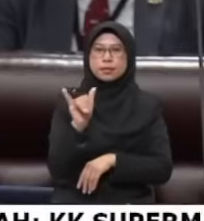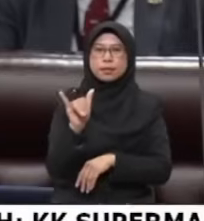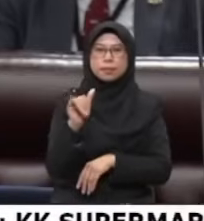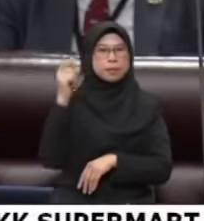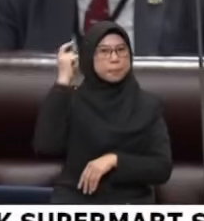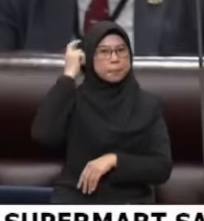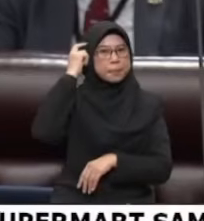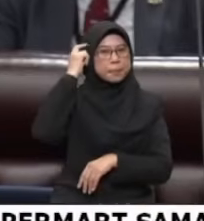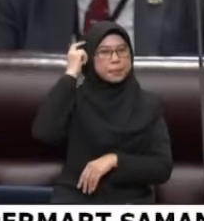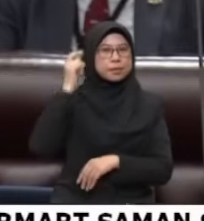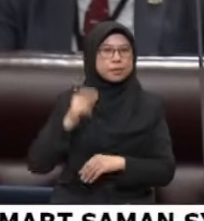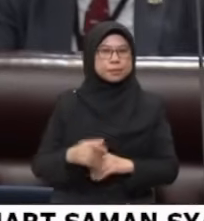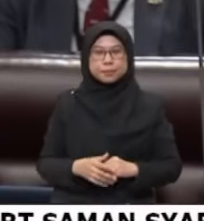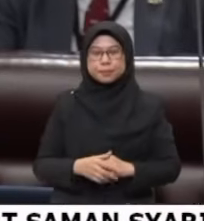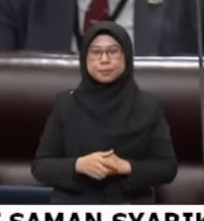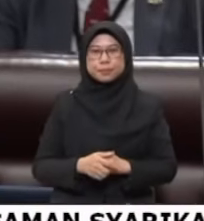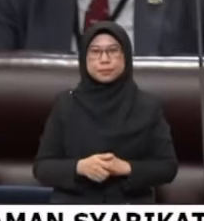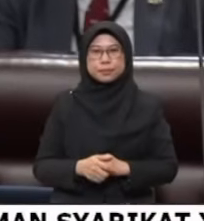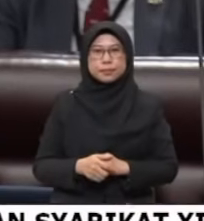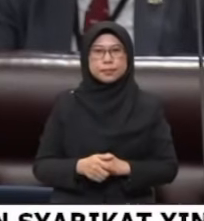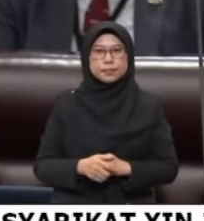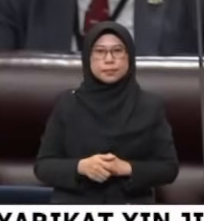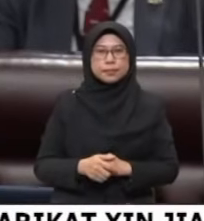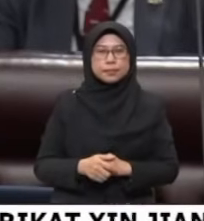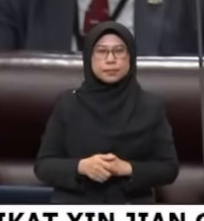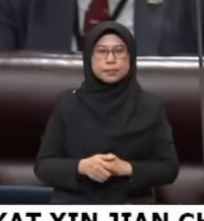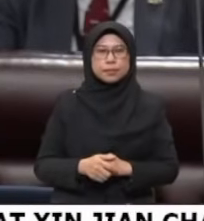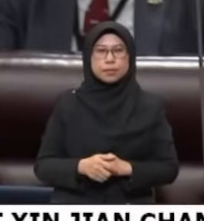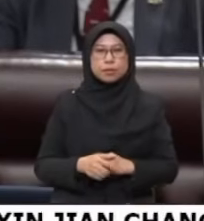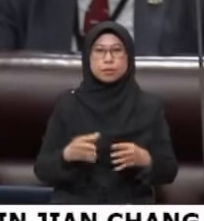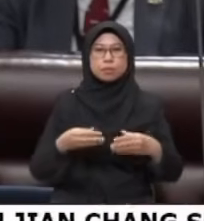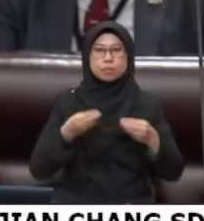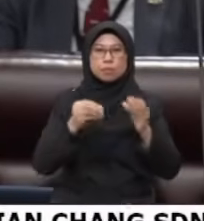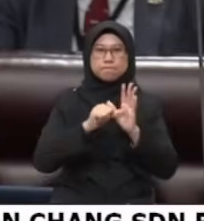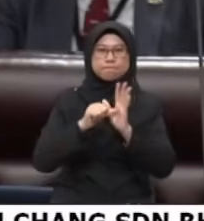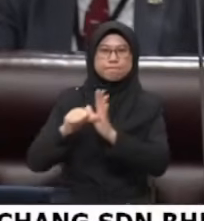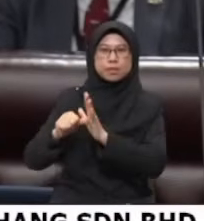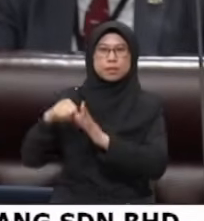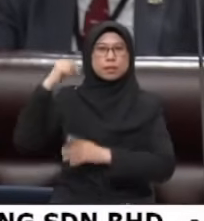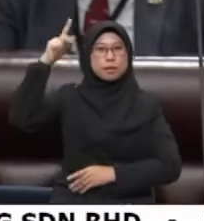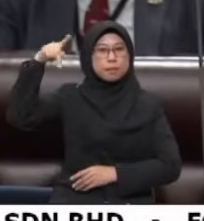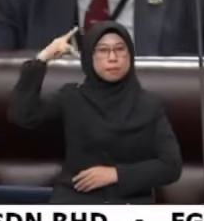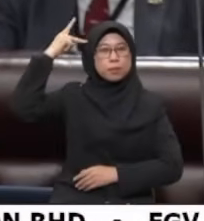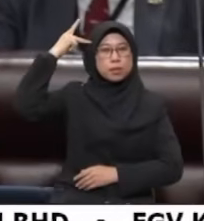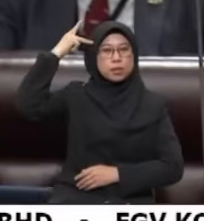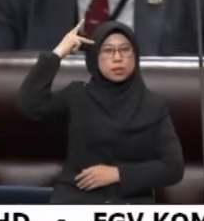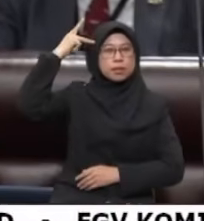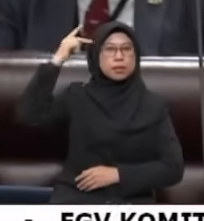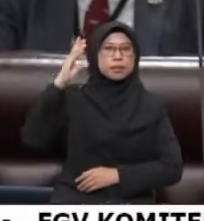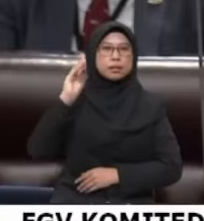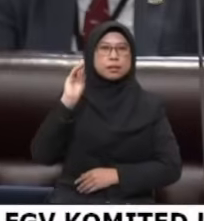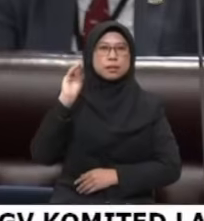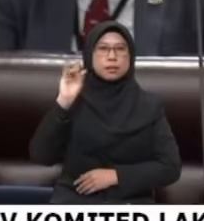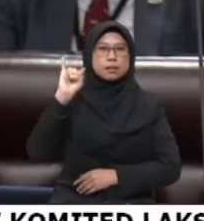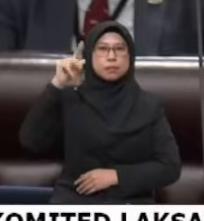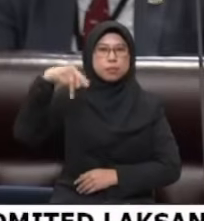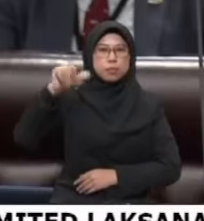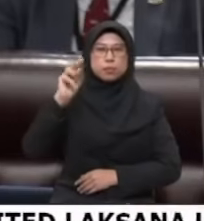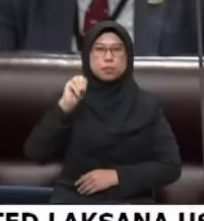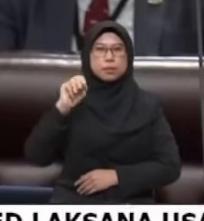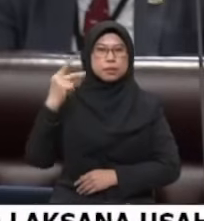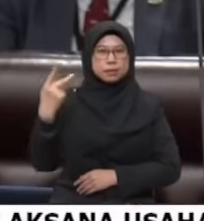likeemed countries dengan izin datou di-pertua untuk memberi tekanan politik diplomatik dan perundangan di